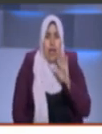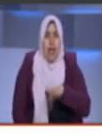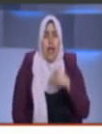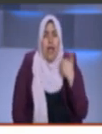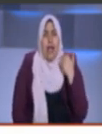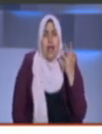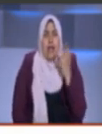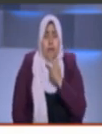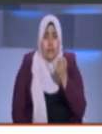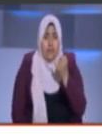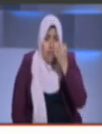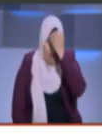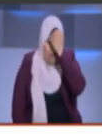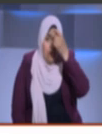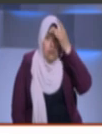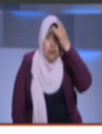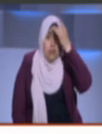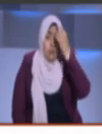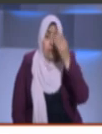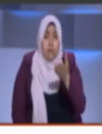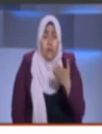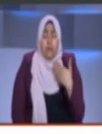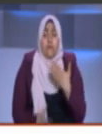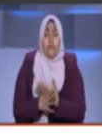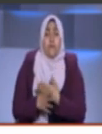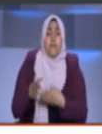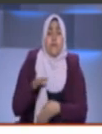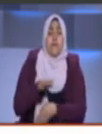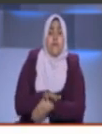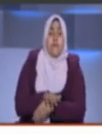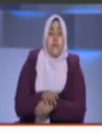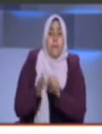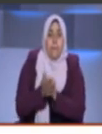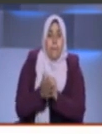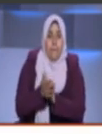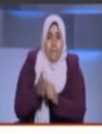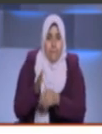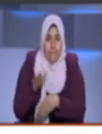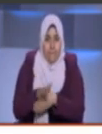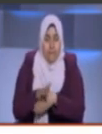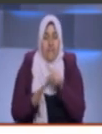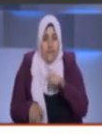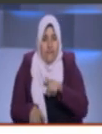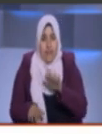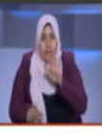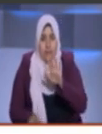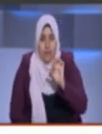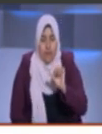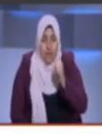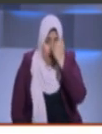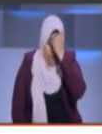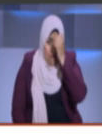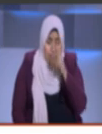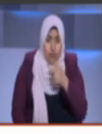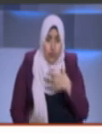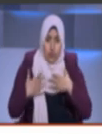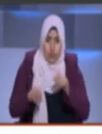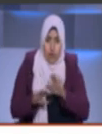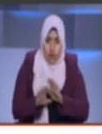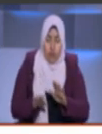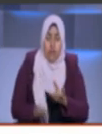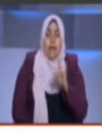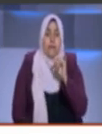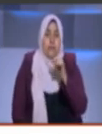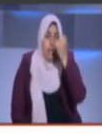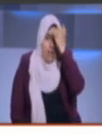مصابة. أقل من 50 ألف حالة مصابة اللي على أرض الواقع، في 95 ألف حالة شفاء ودلوقتي في 50 ألف حالة اللي على أرض